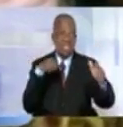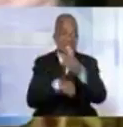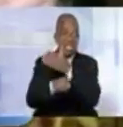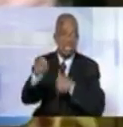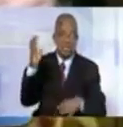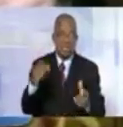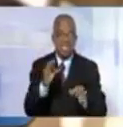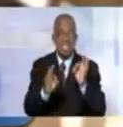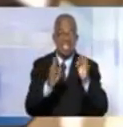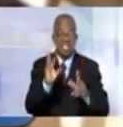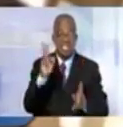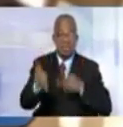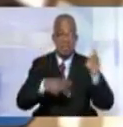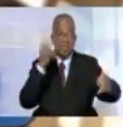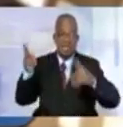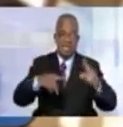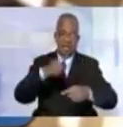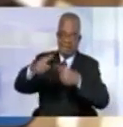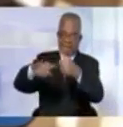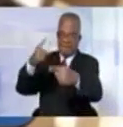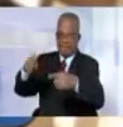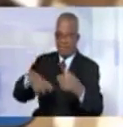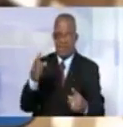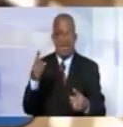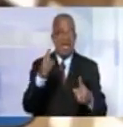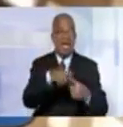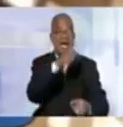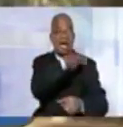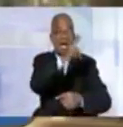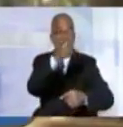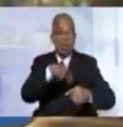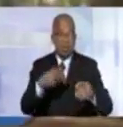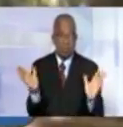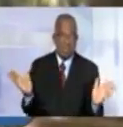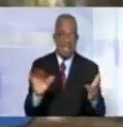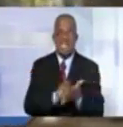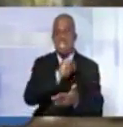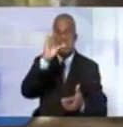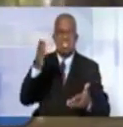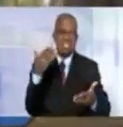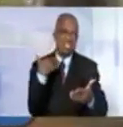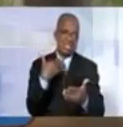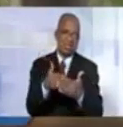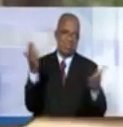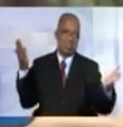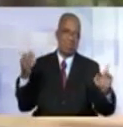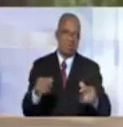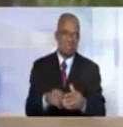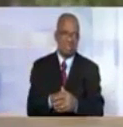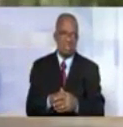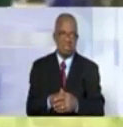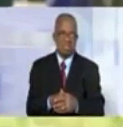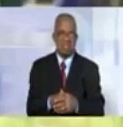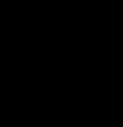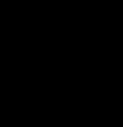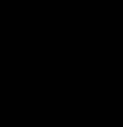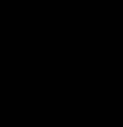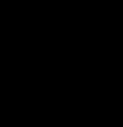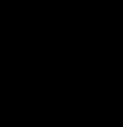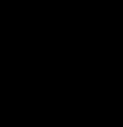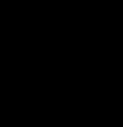population se rendait régulièrement dans les centres de santé en abandonnant des pratiques comme l'automédication